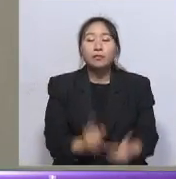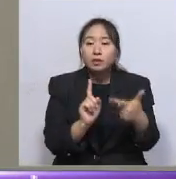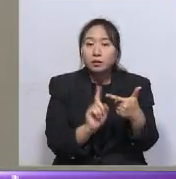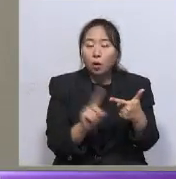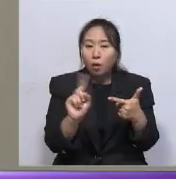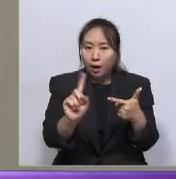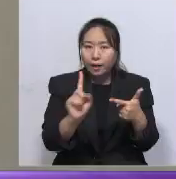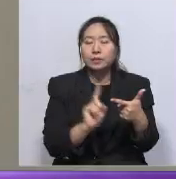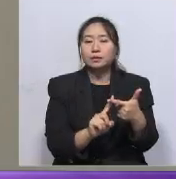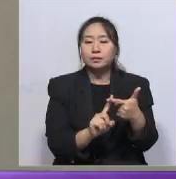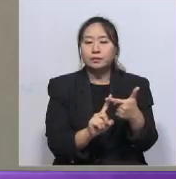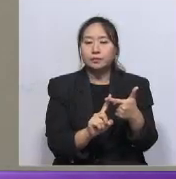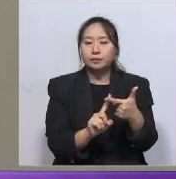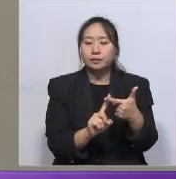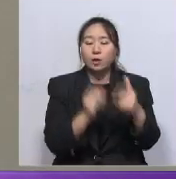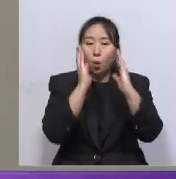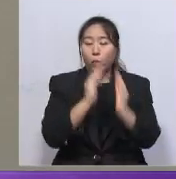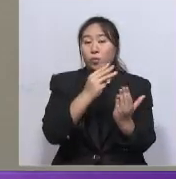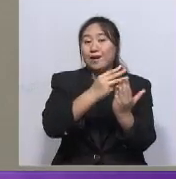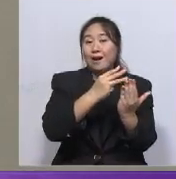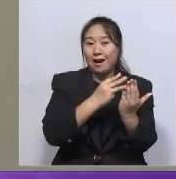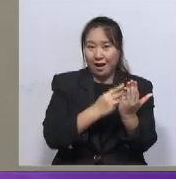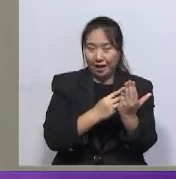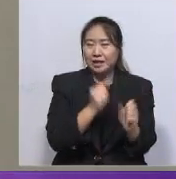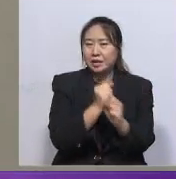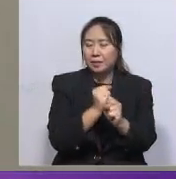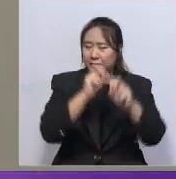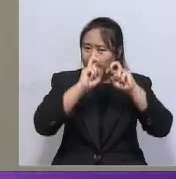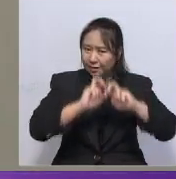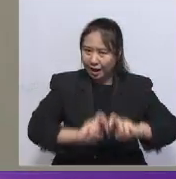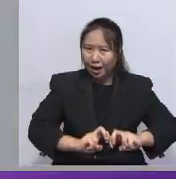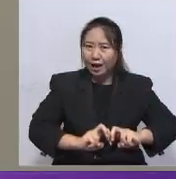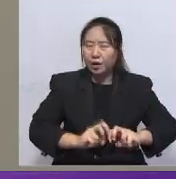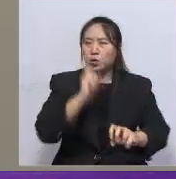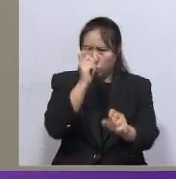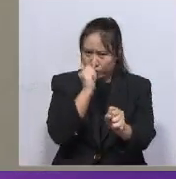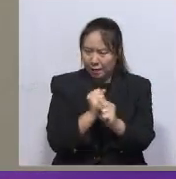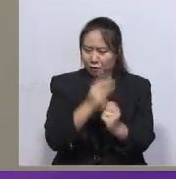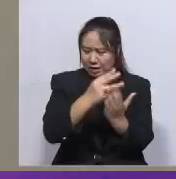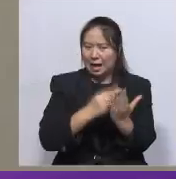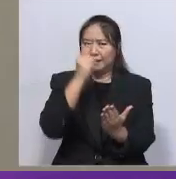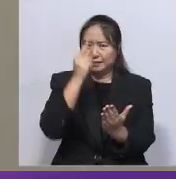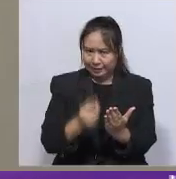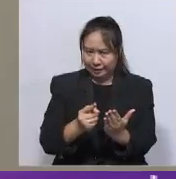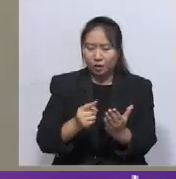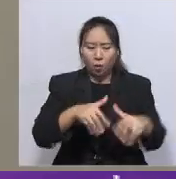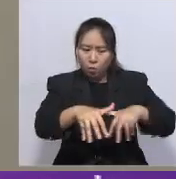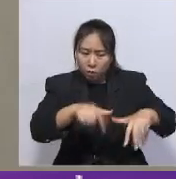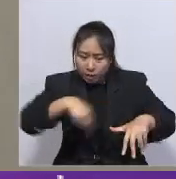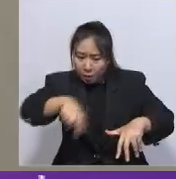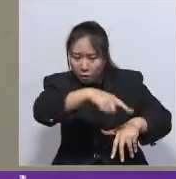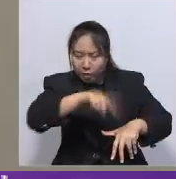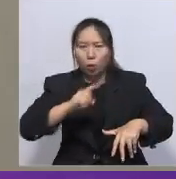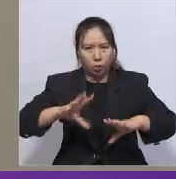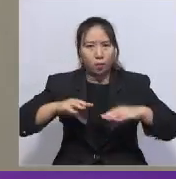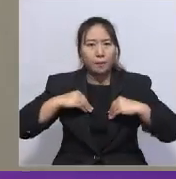คำว่าที่นักวิชาการที่ดำเนินการศึกษานั้นก็จะต้องเป็นกลางอย่างแท้จริงต้องได้รับการยอมรับจากคนในพื้นที่นะ